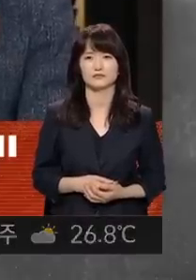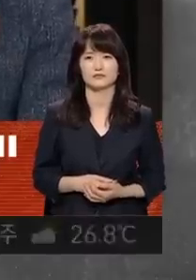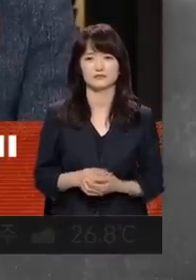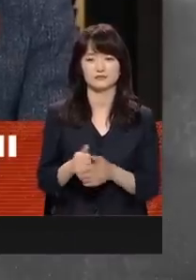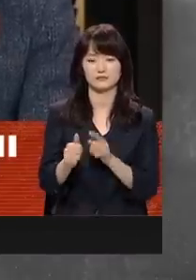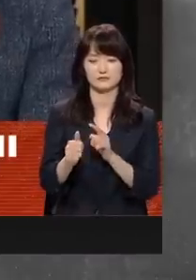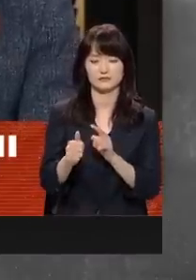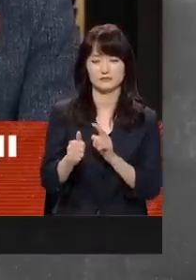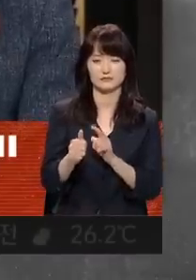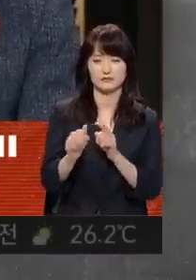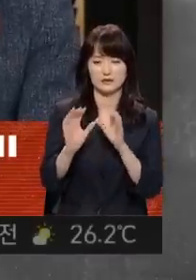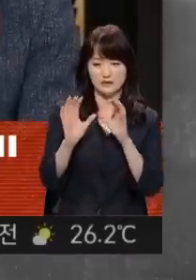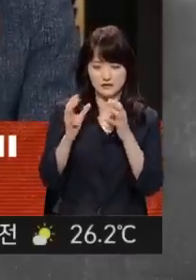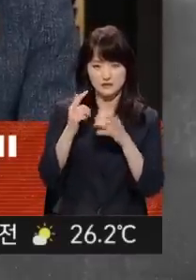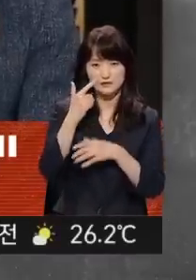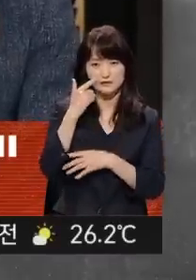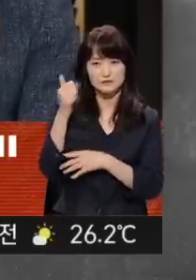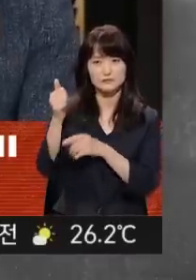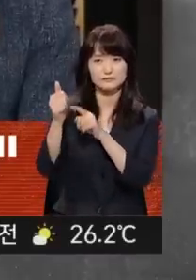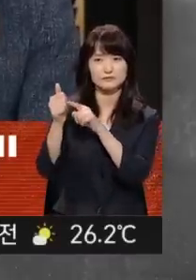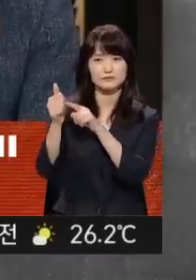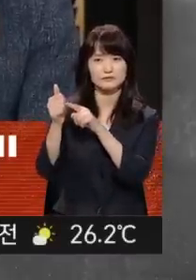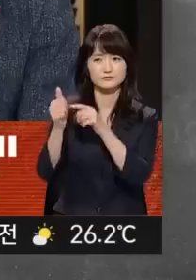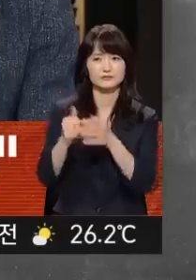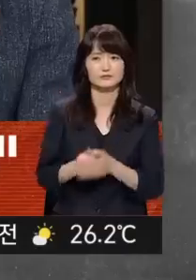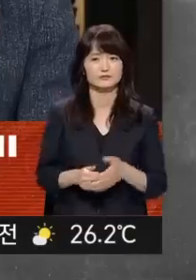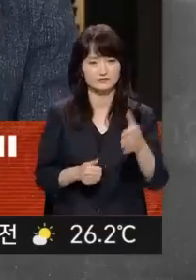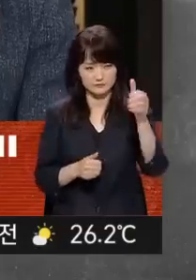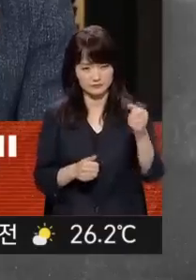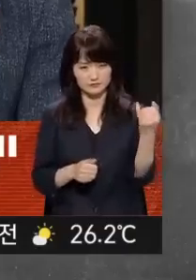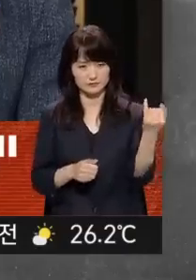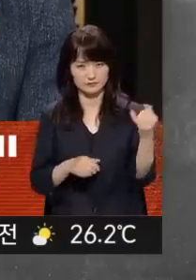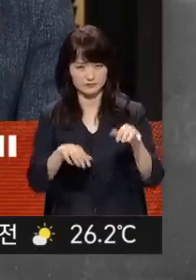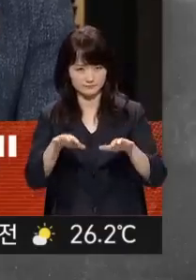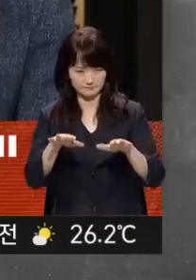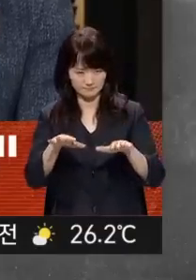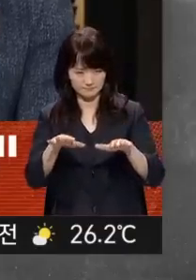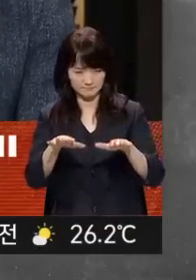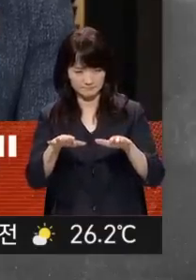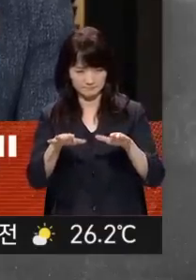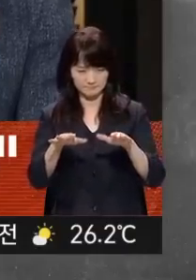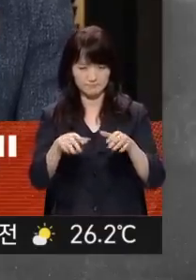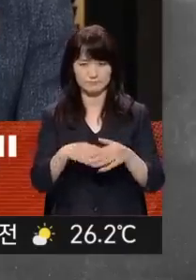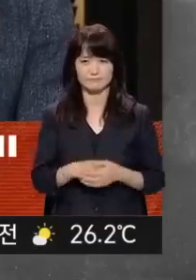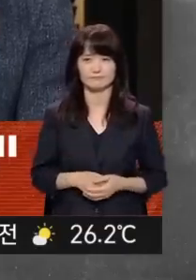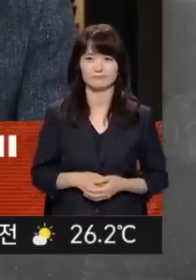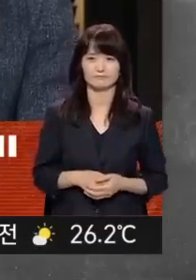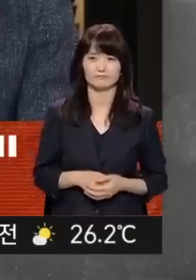녀석들 아버님이라는 분은 아이 점주가 아주 이번 기회에 그냥 바가지를